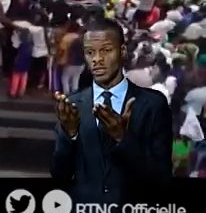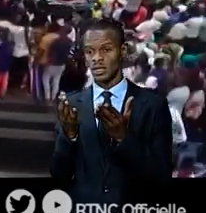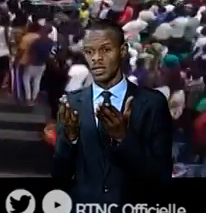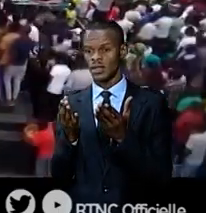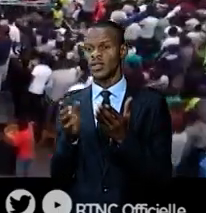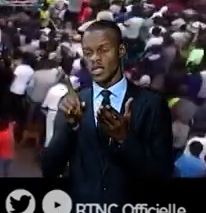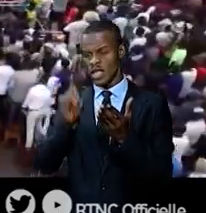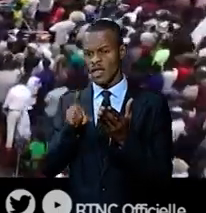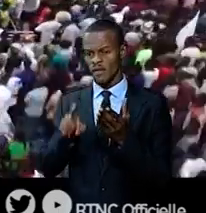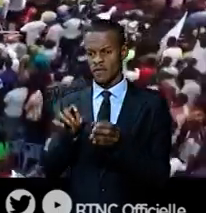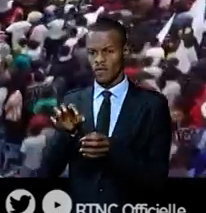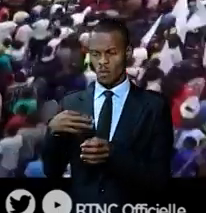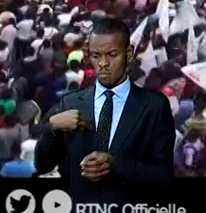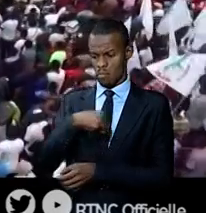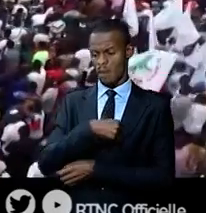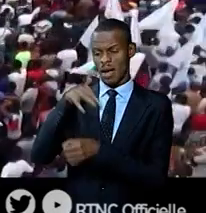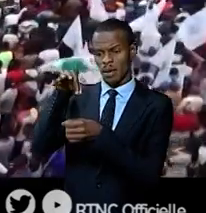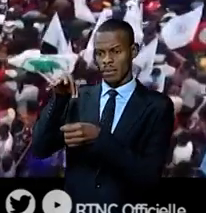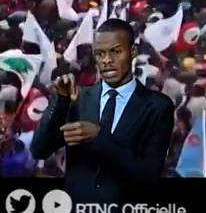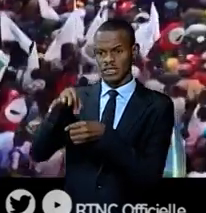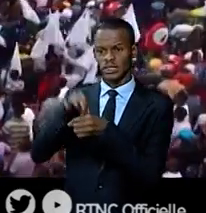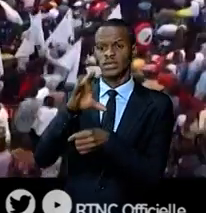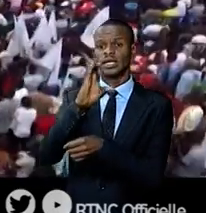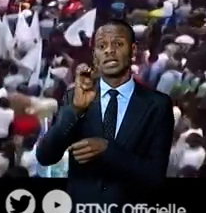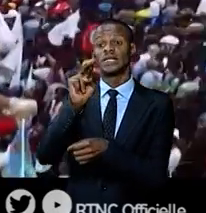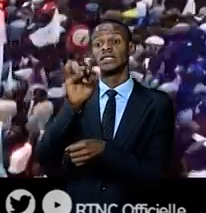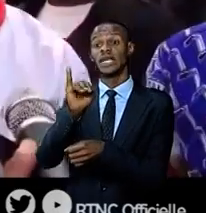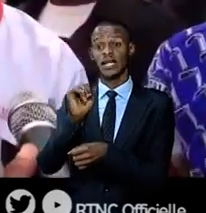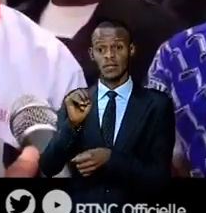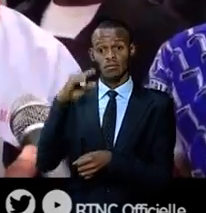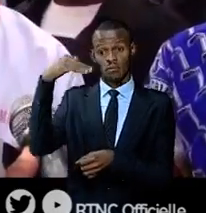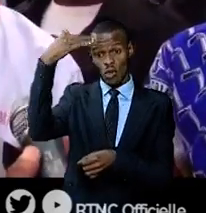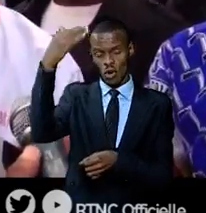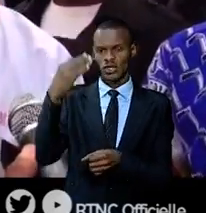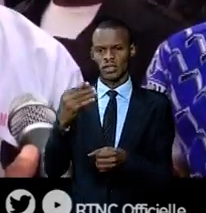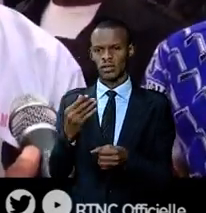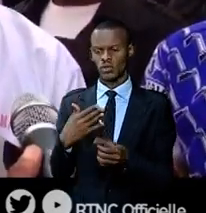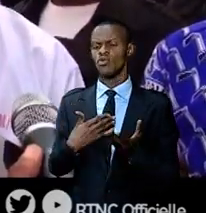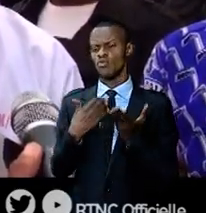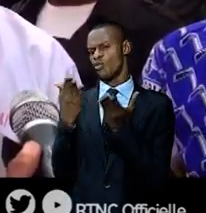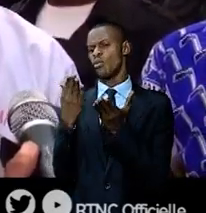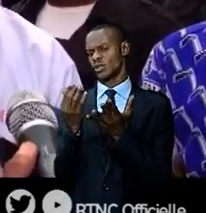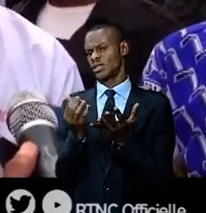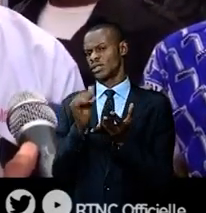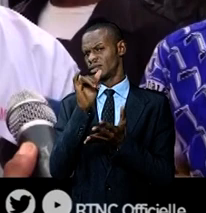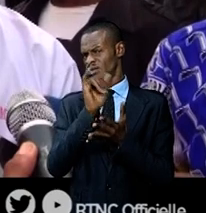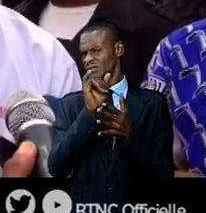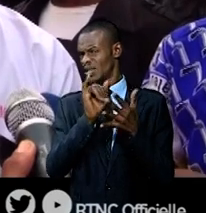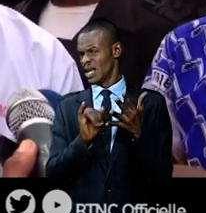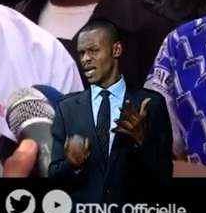CENI. Parmi ces réformes, nous avons préconisé au niveau de l'AFDC allié